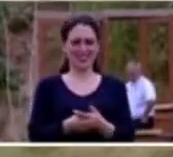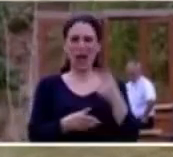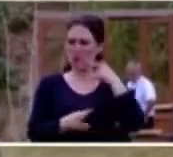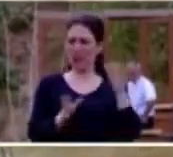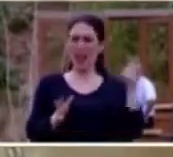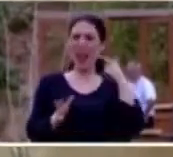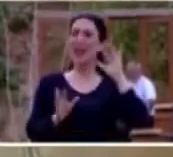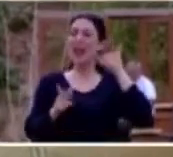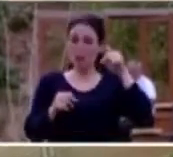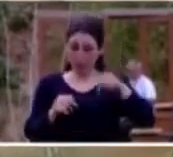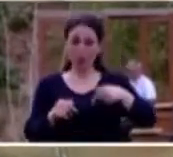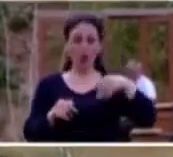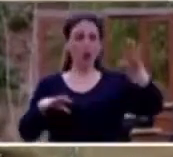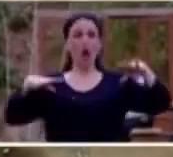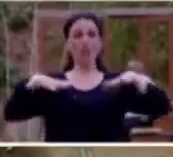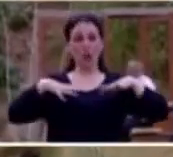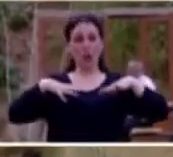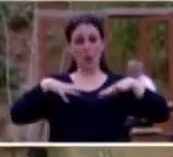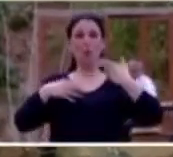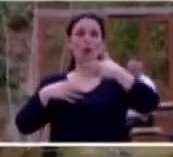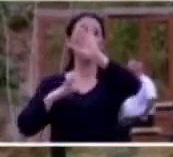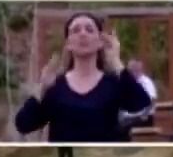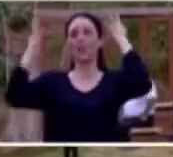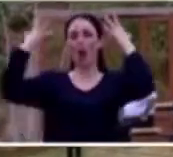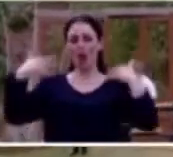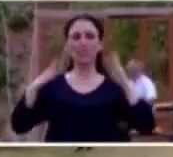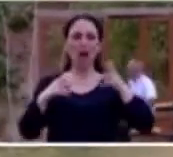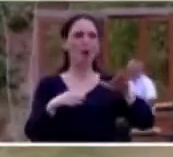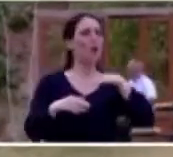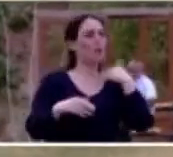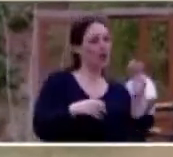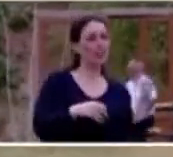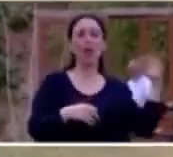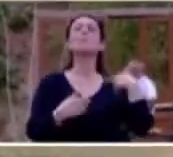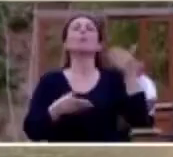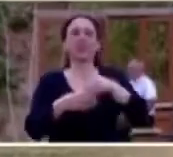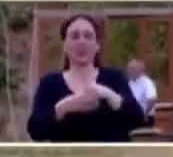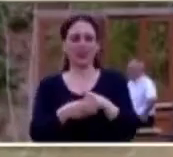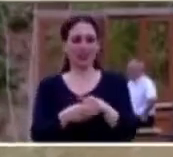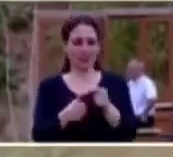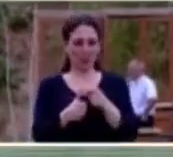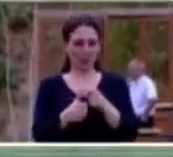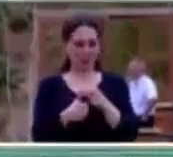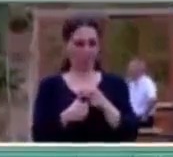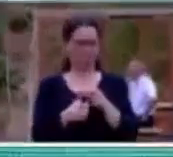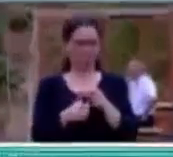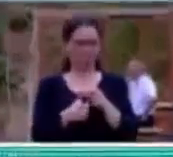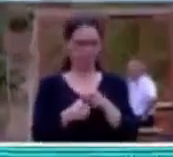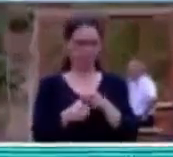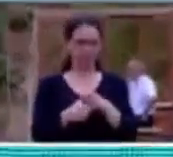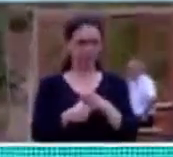إذا بدكم نواب تروح على عزوات وأعراس، ما تنتخبوني.